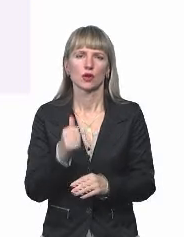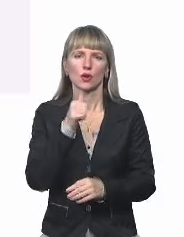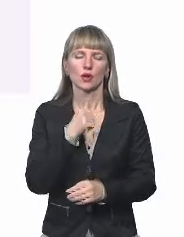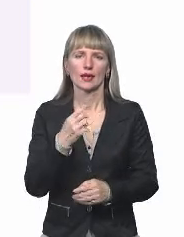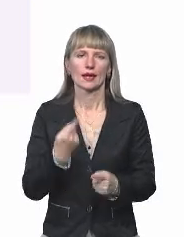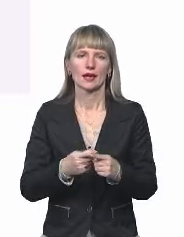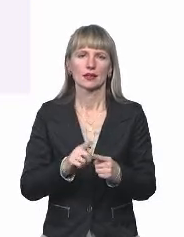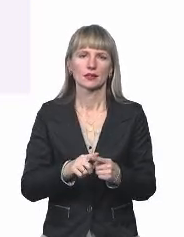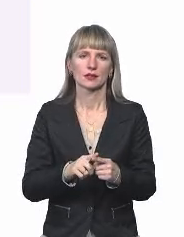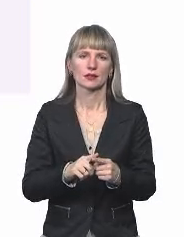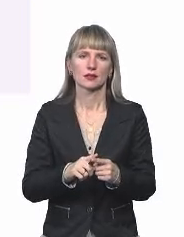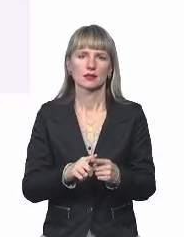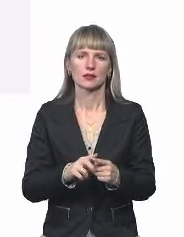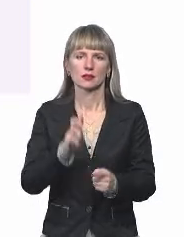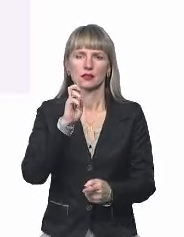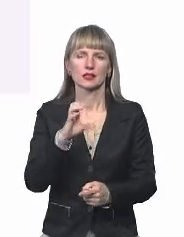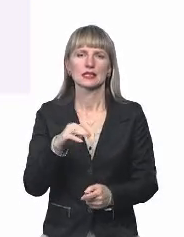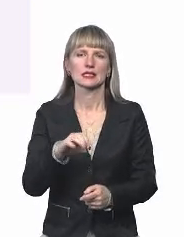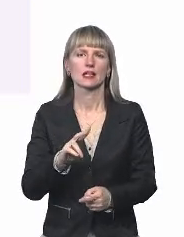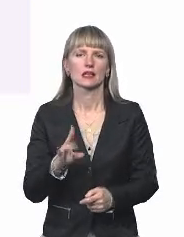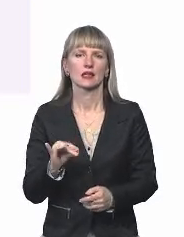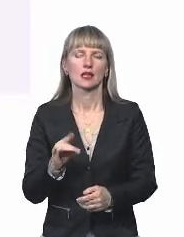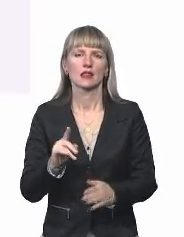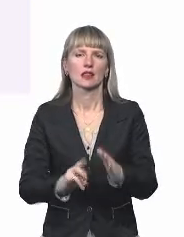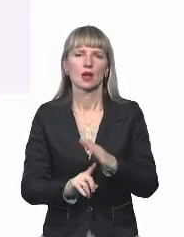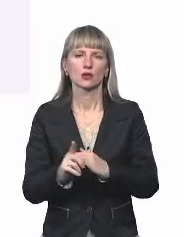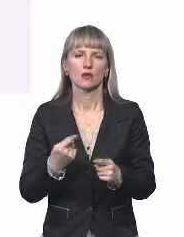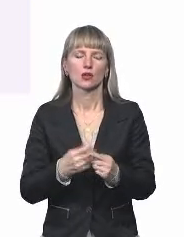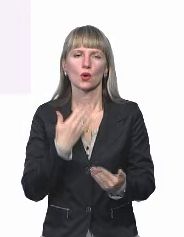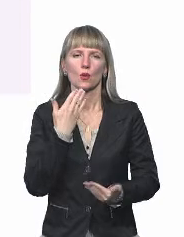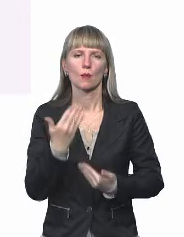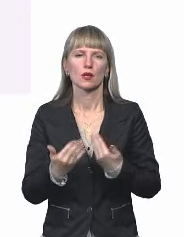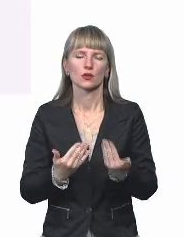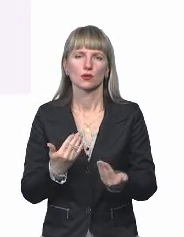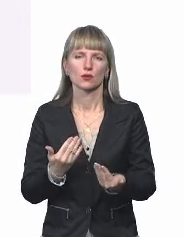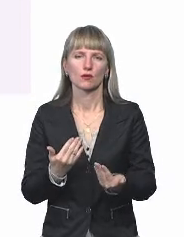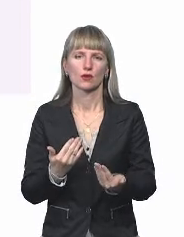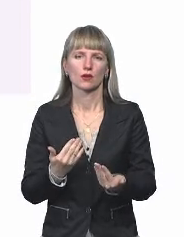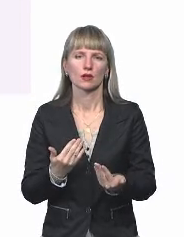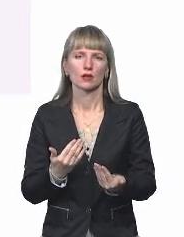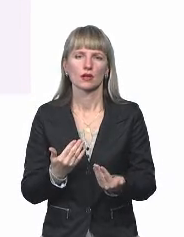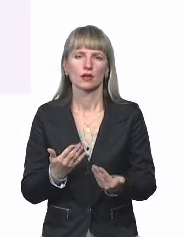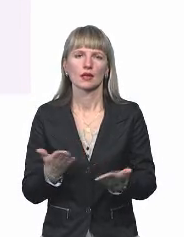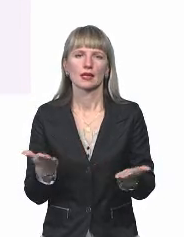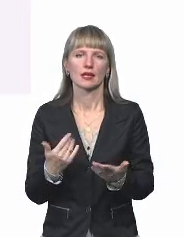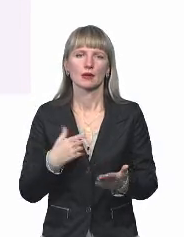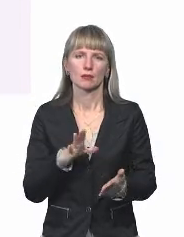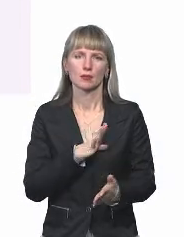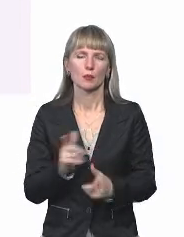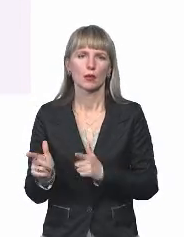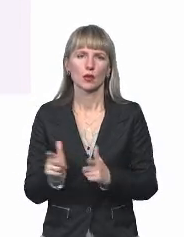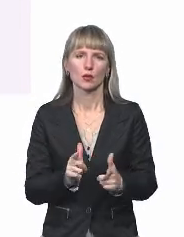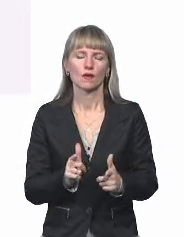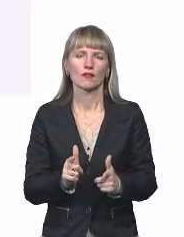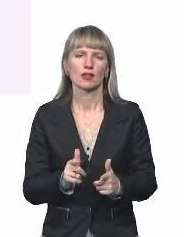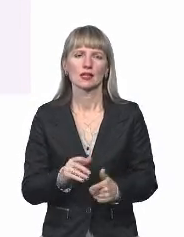Держстату. От, зведеного бюджету. Це от на основі цього опитування, який підготовлений, цього звіту, який був підготовлений. І